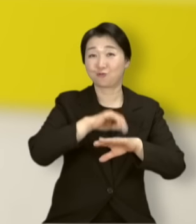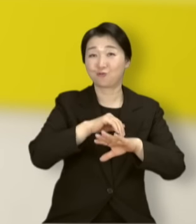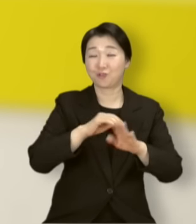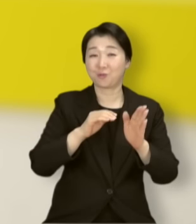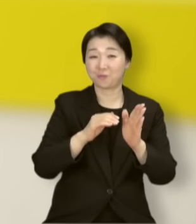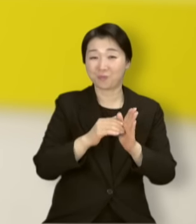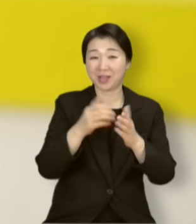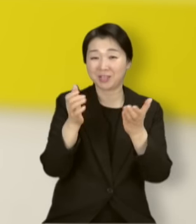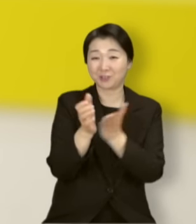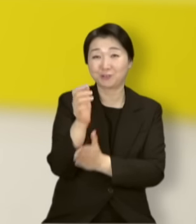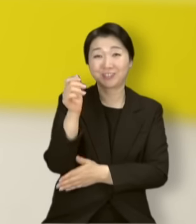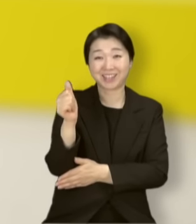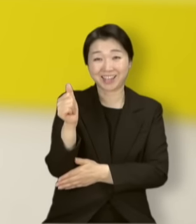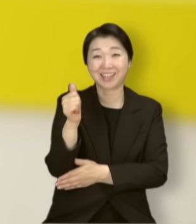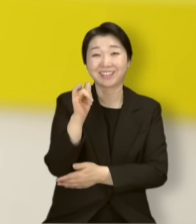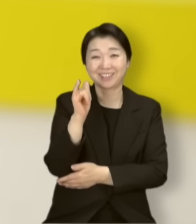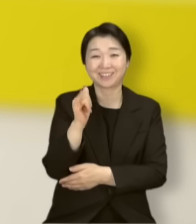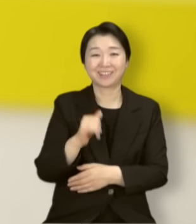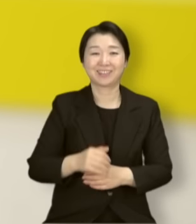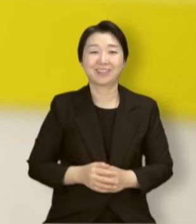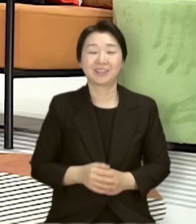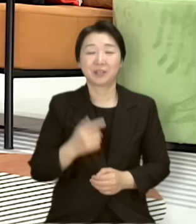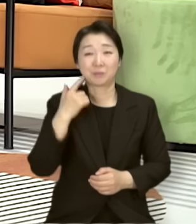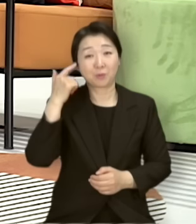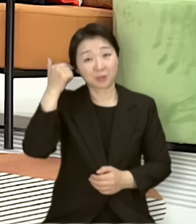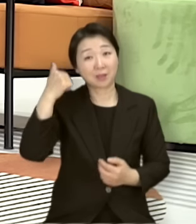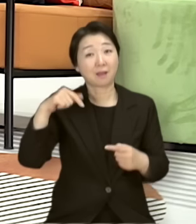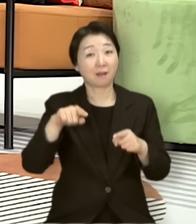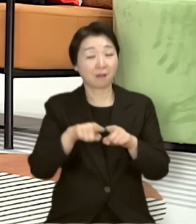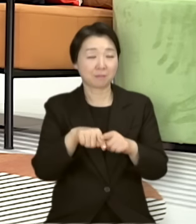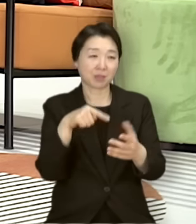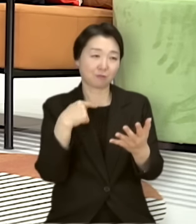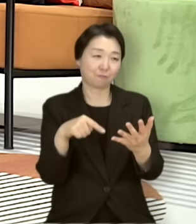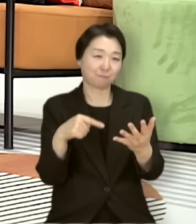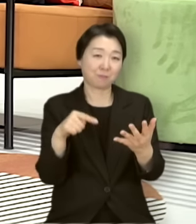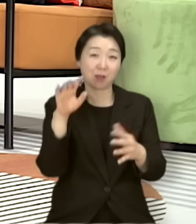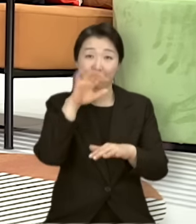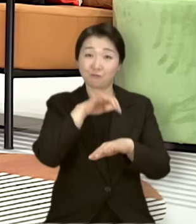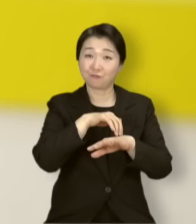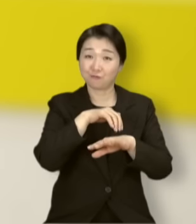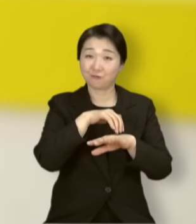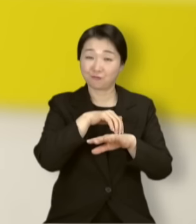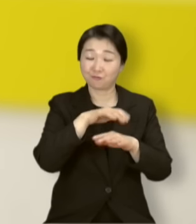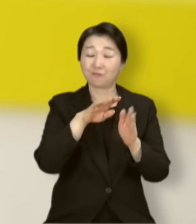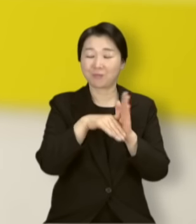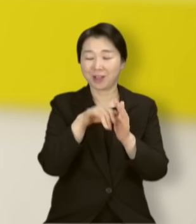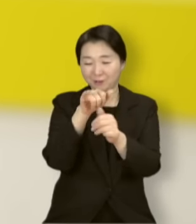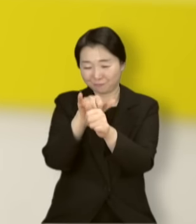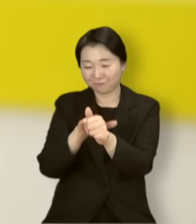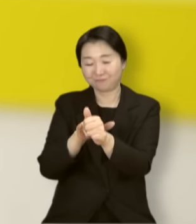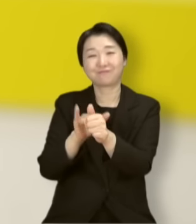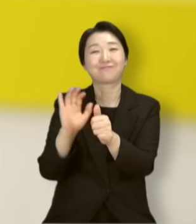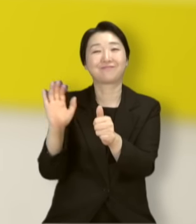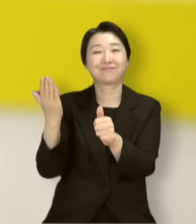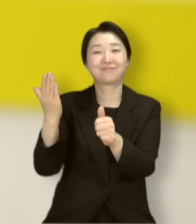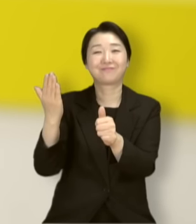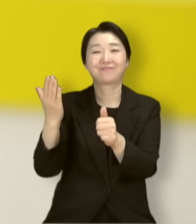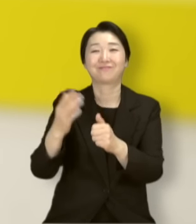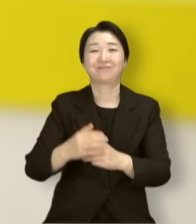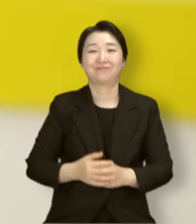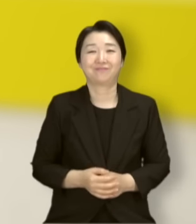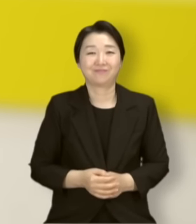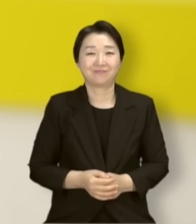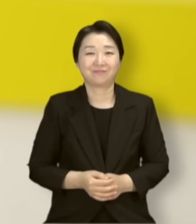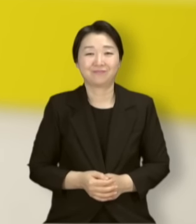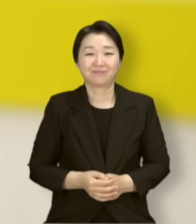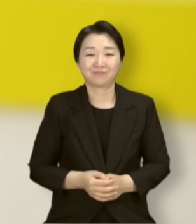네. 순장도 하고 그러니까 목사님이랑 같이 교육받고 훈련받아 교회 충성하게 됐고요. 네.